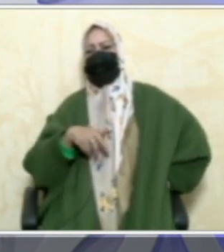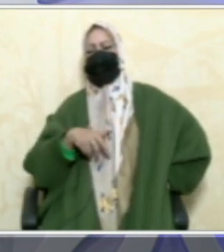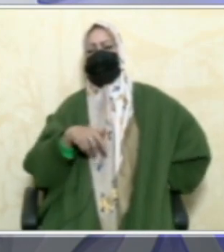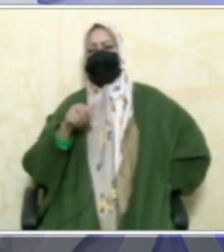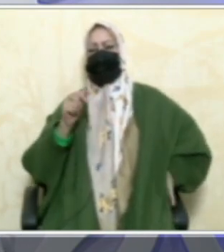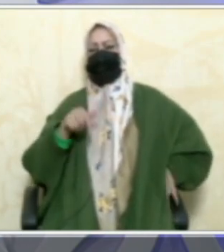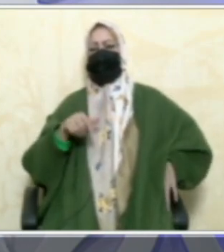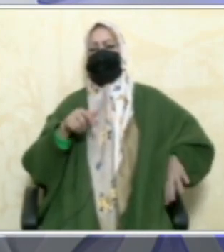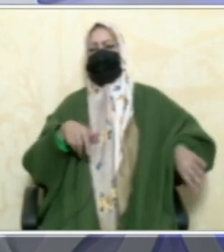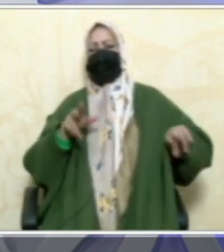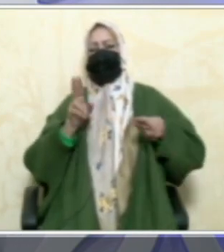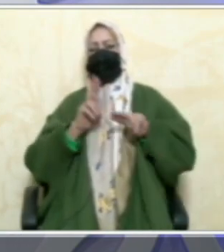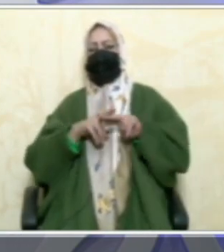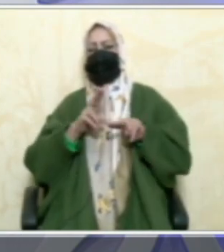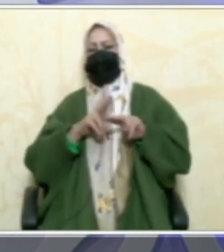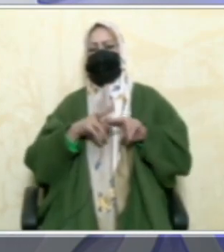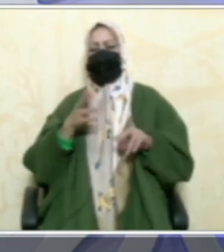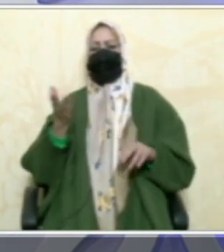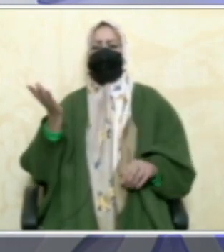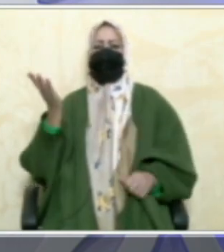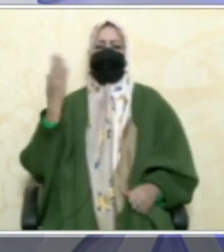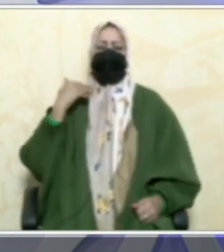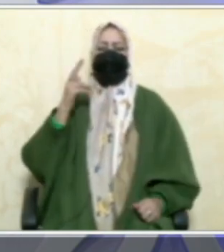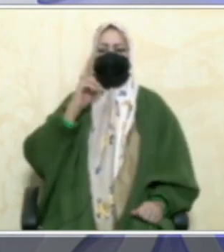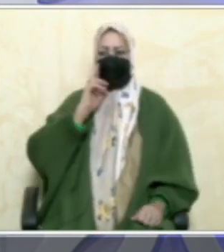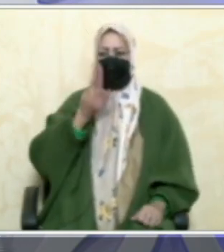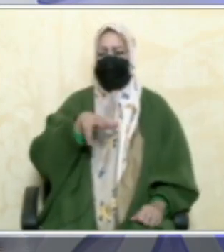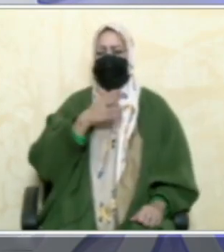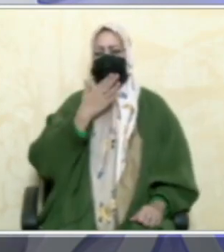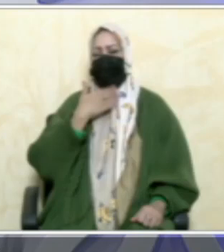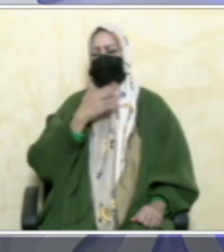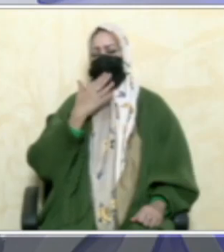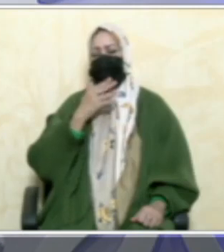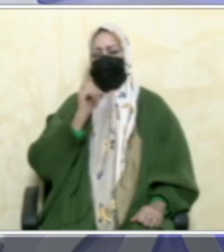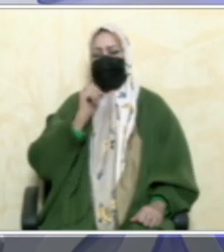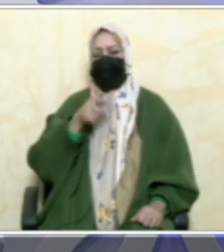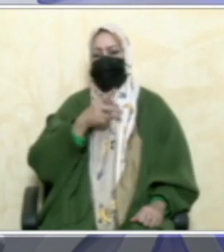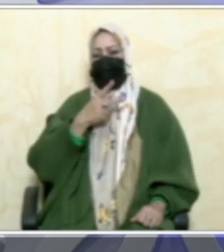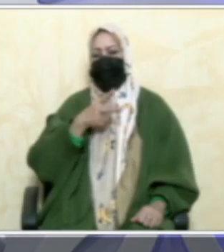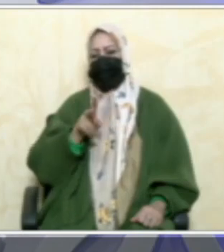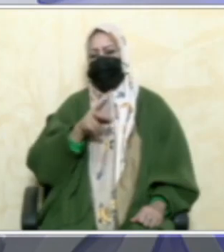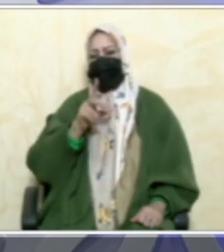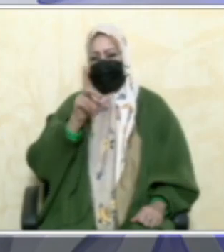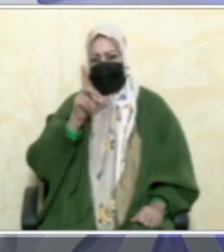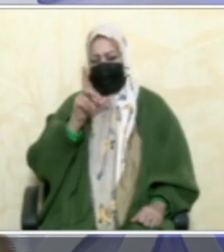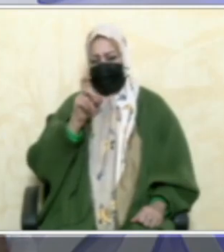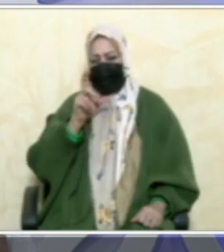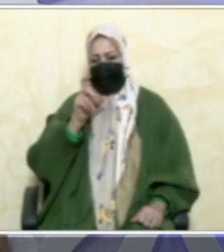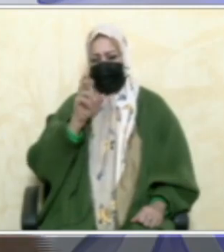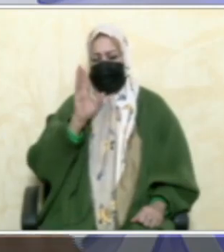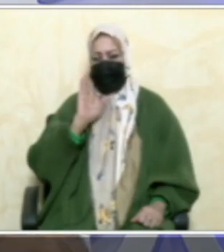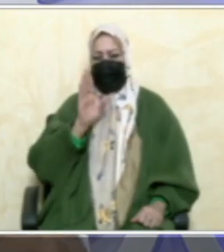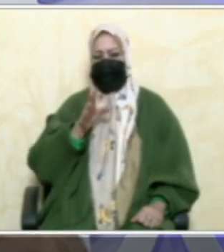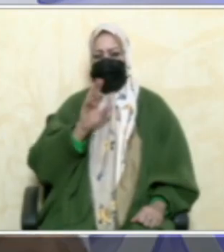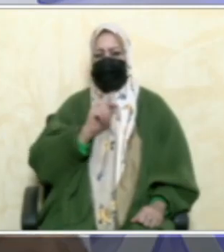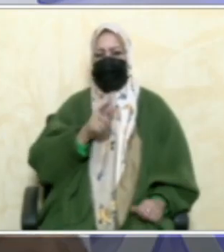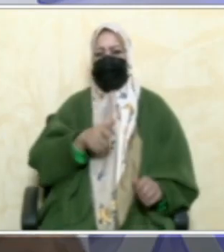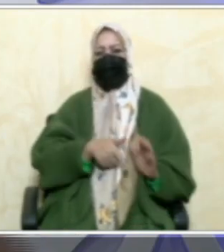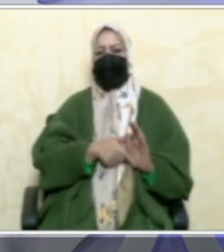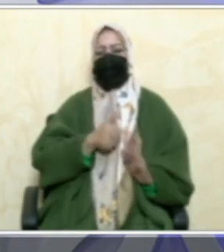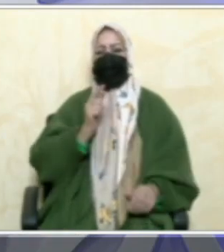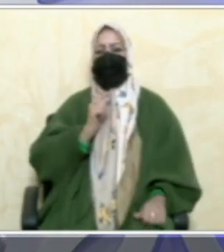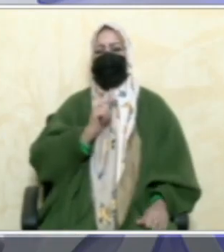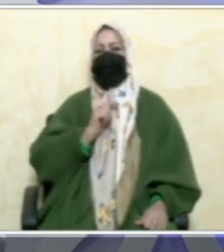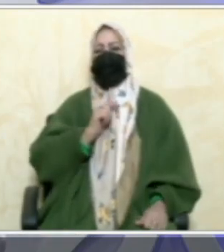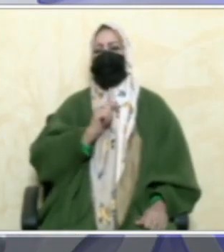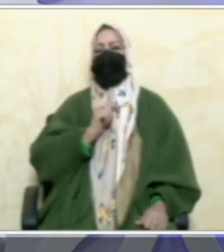غير اللي ربك افتحها عليها صور المقطع هذا وقفة ممكن أول مرة، فإذا تكرر منها ذلك